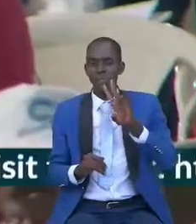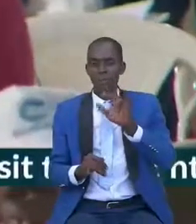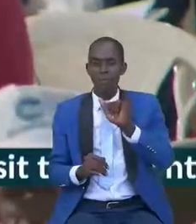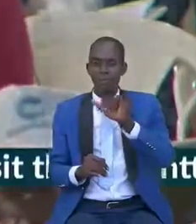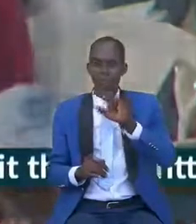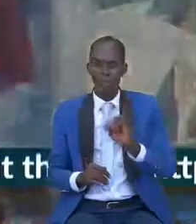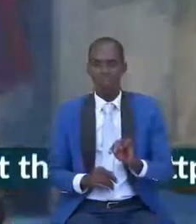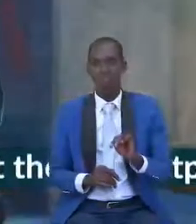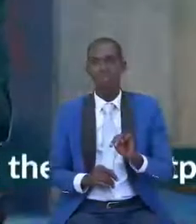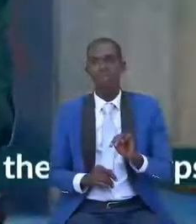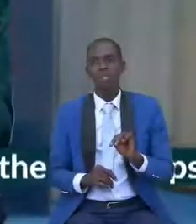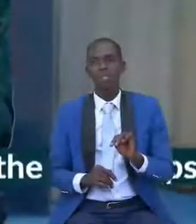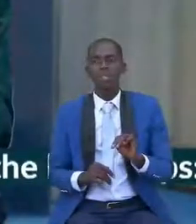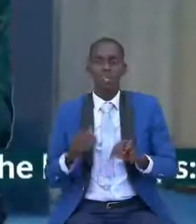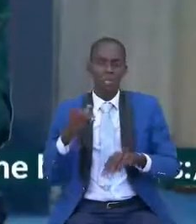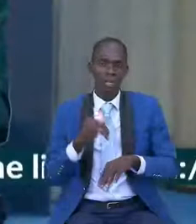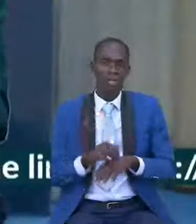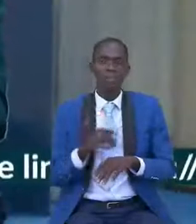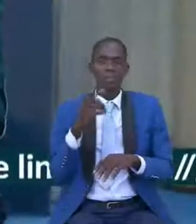sera demain à partir de 7 heures.